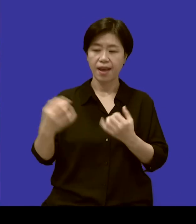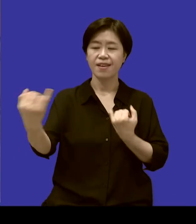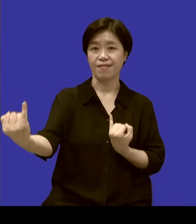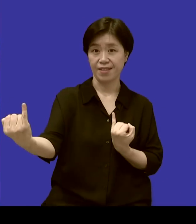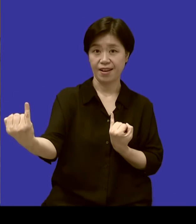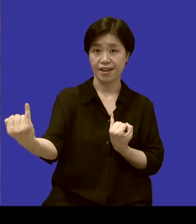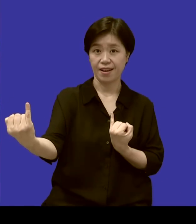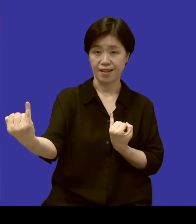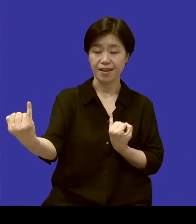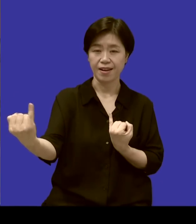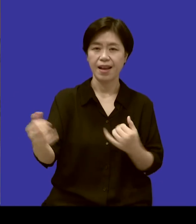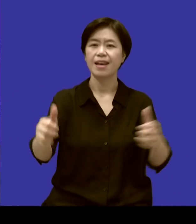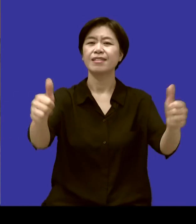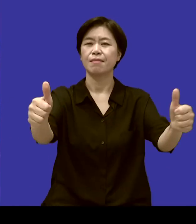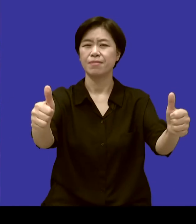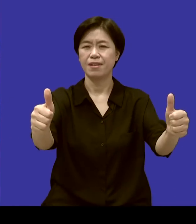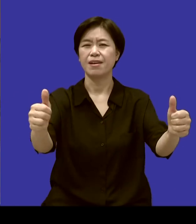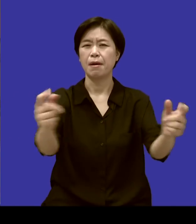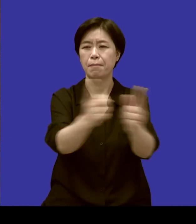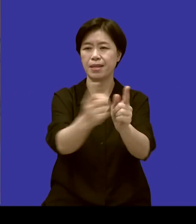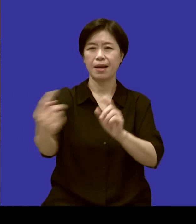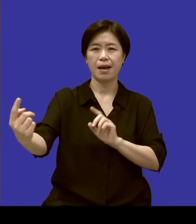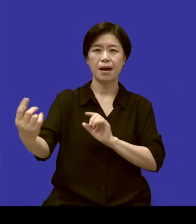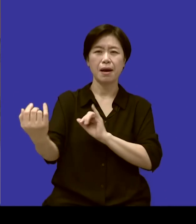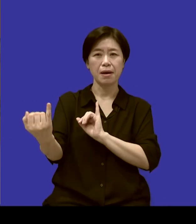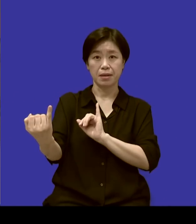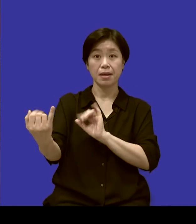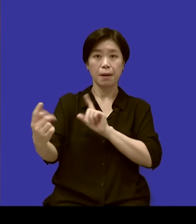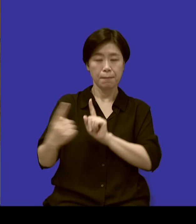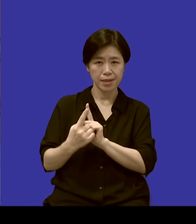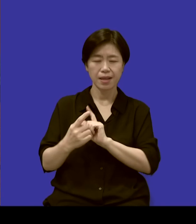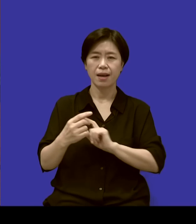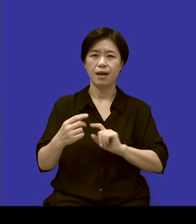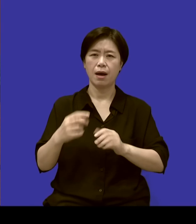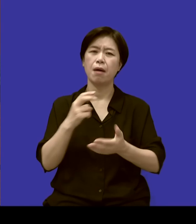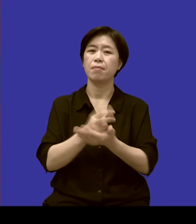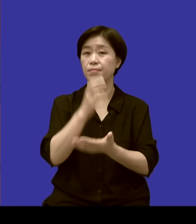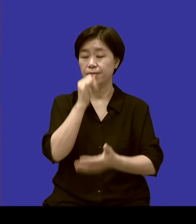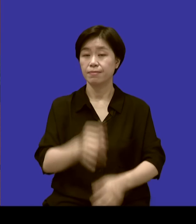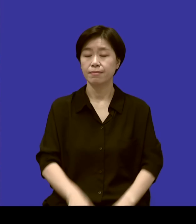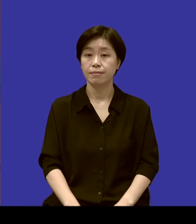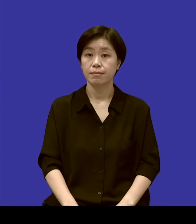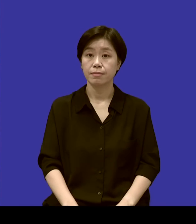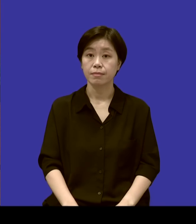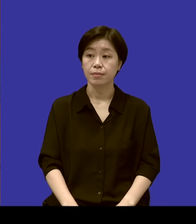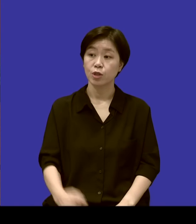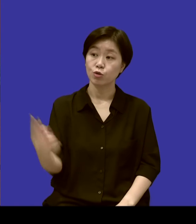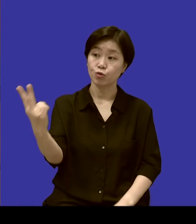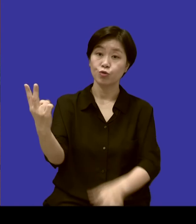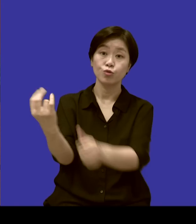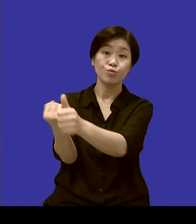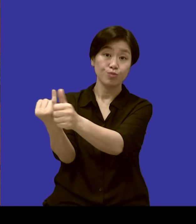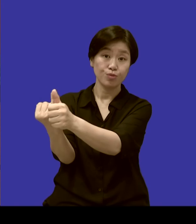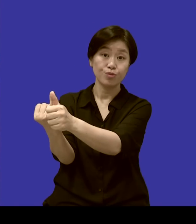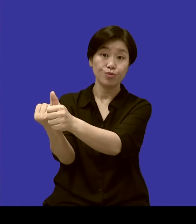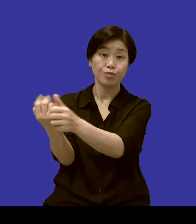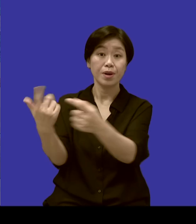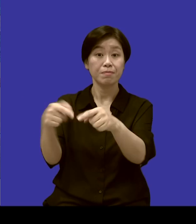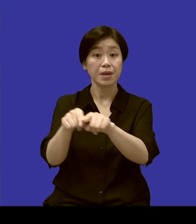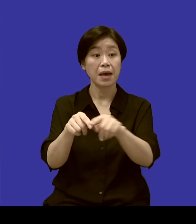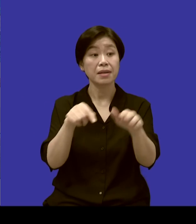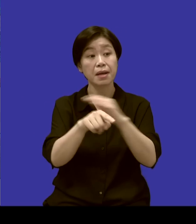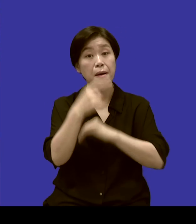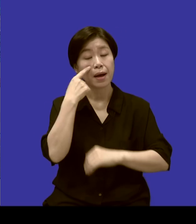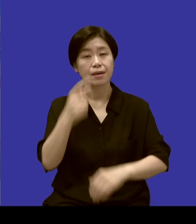네. 또 남자 성도 성도끼리 예, 하는 게 되게 규칙이에요. 그렇죠. 근데 아니 저는 그 아내분하고 같이 한번 가서 이렇게 그렇게 하면 하시면은 좋죠. 예.